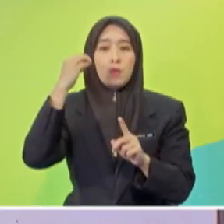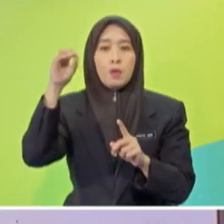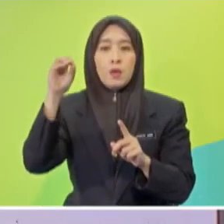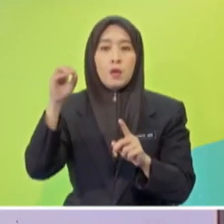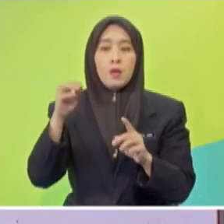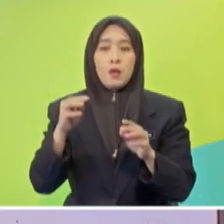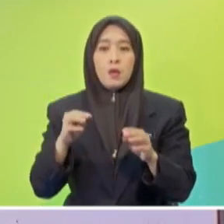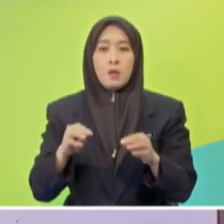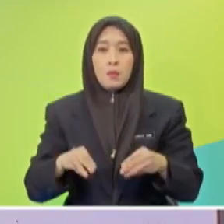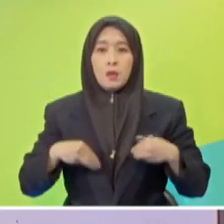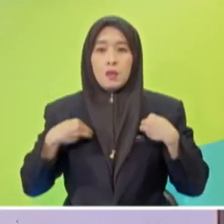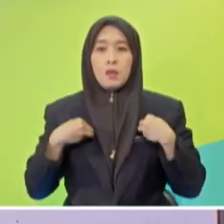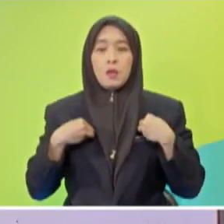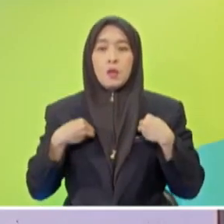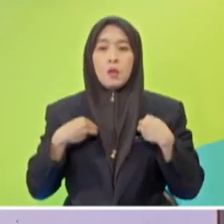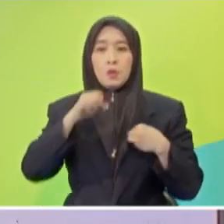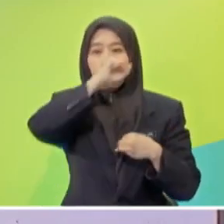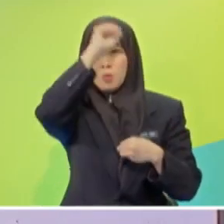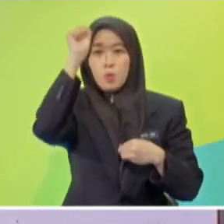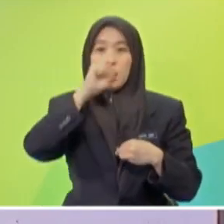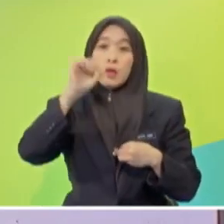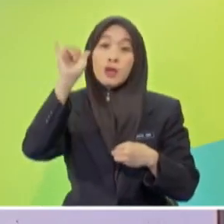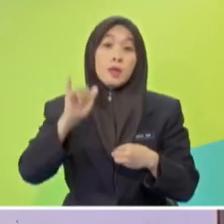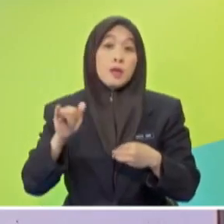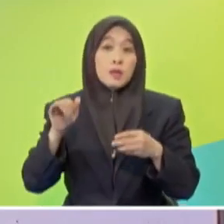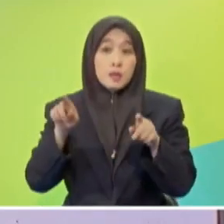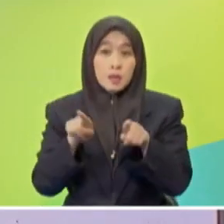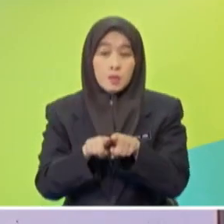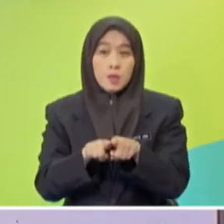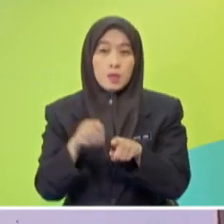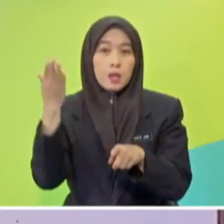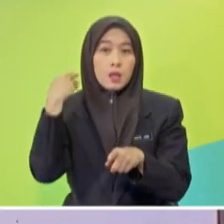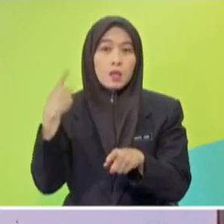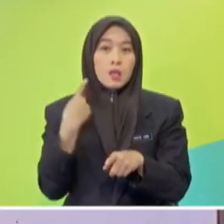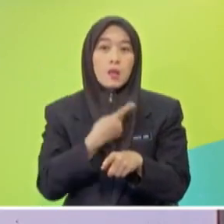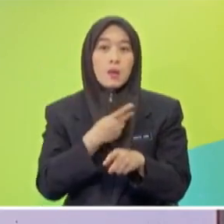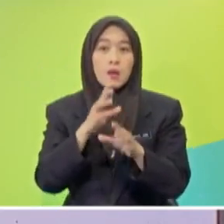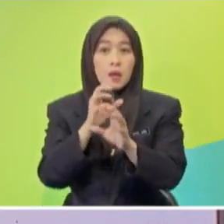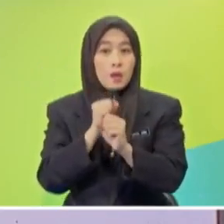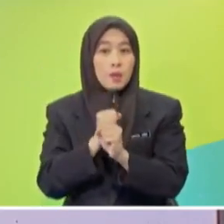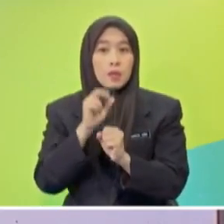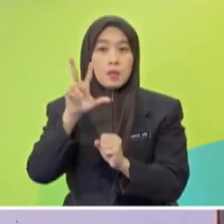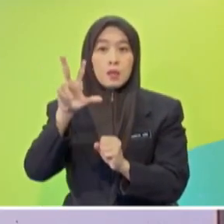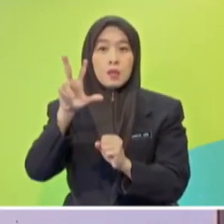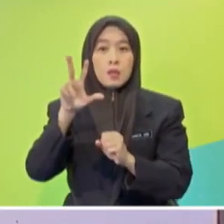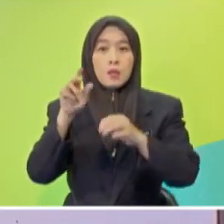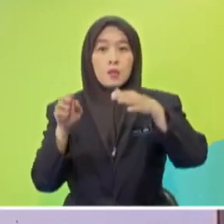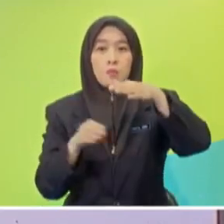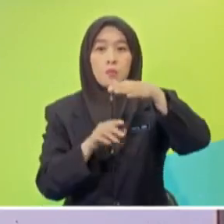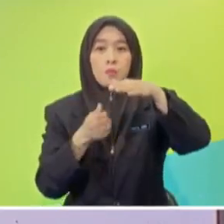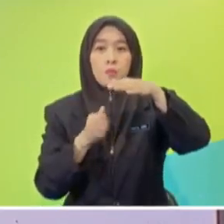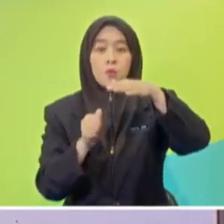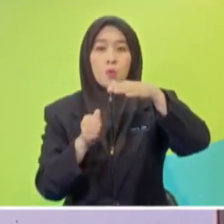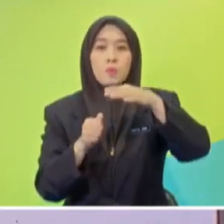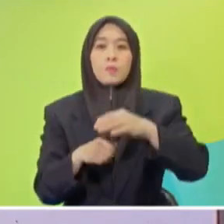sama juga oke kita buka tadi kita dapat 32/10 Oke penyebut ada satu sifat Oke